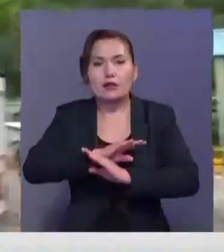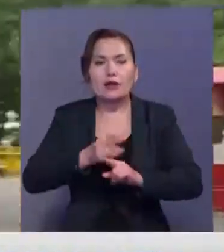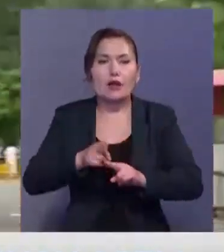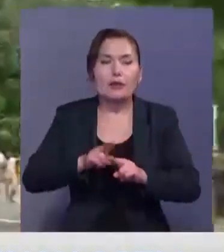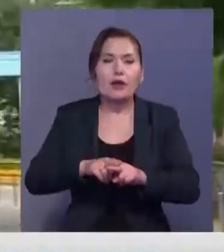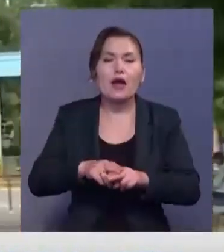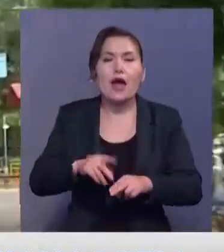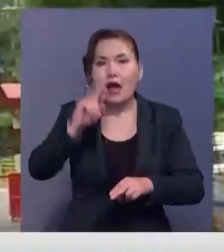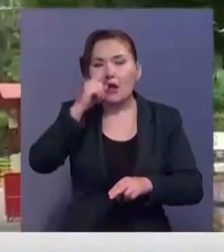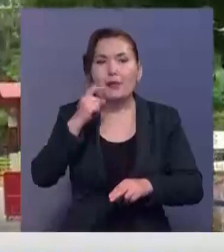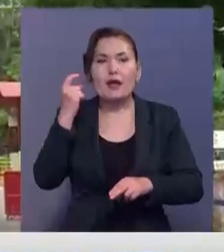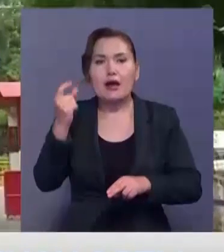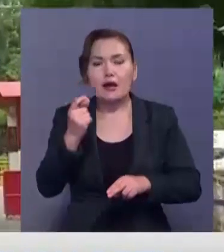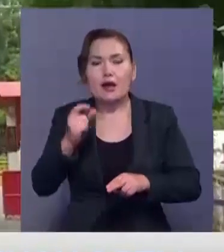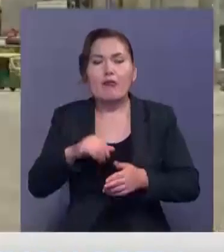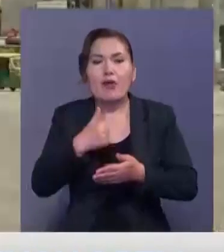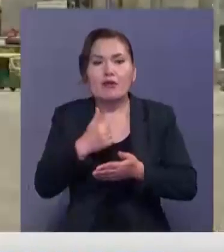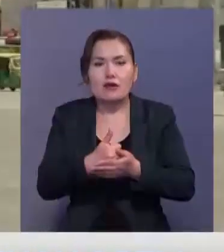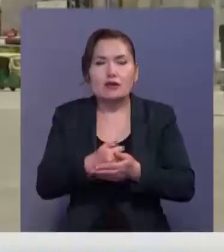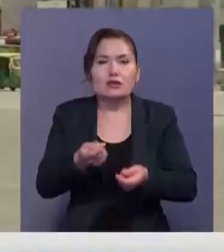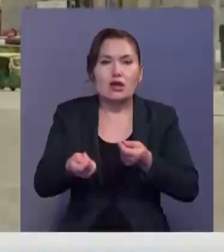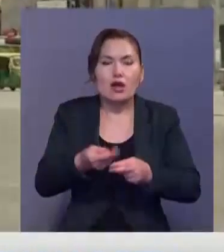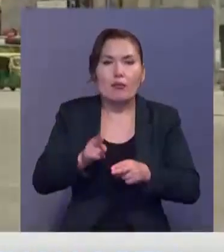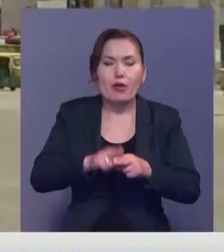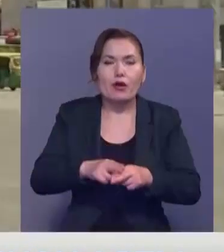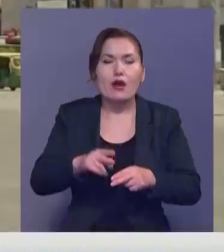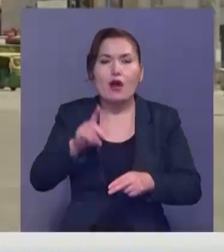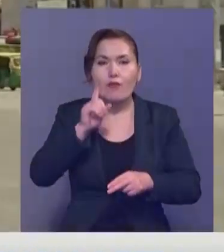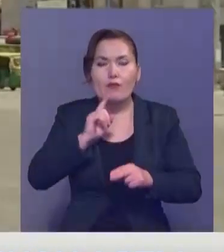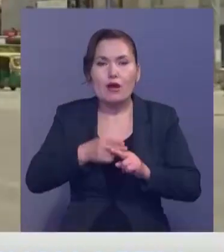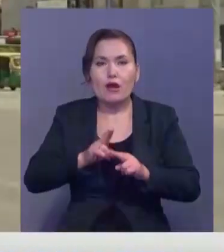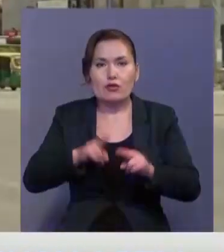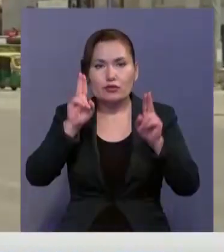билік экономиканы негізге алып, шектеу шараларын жеңілдетуді жалғастыруда.